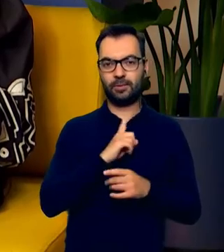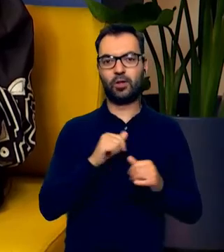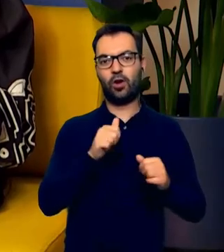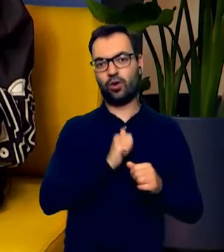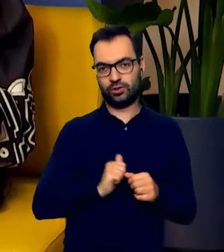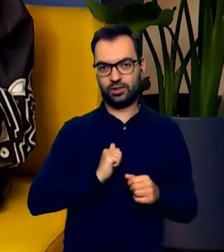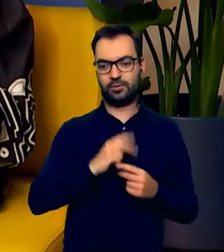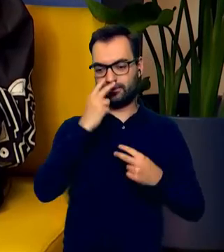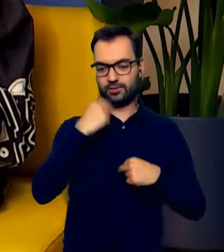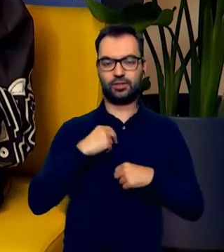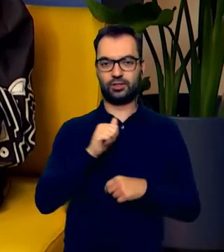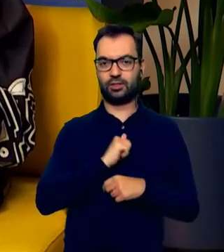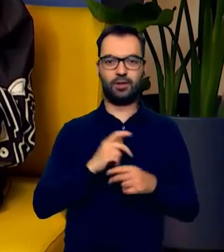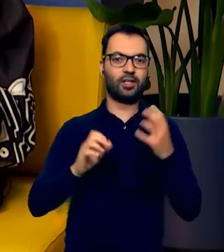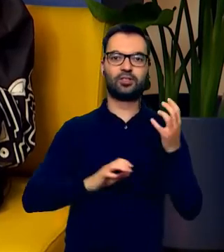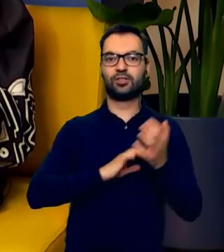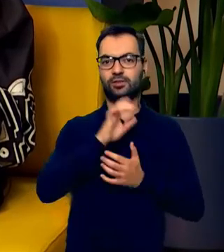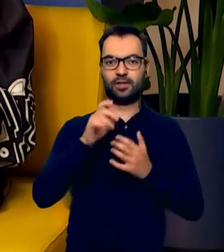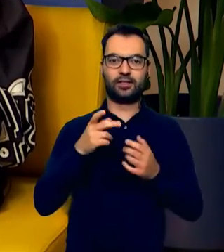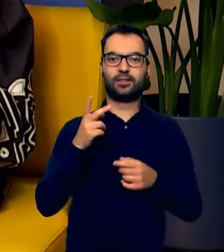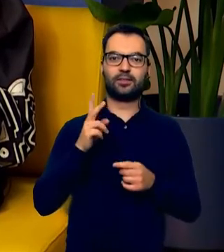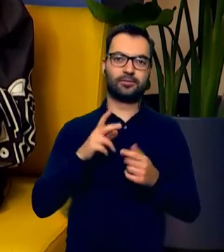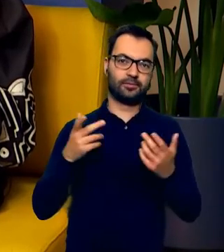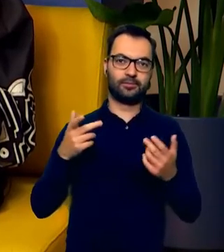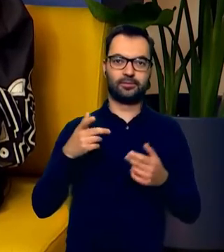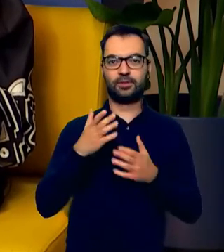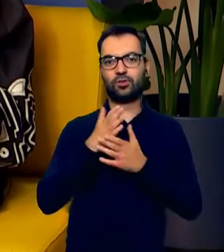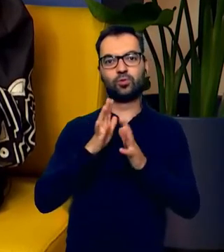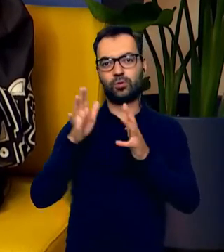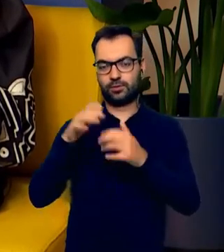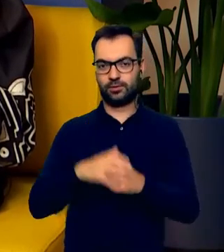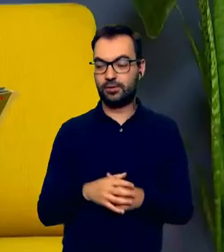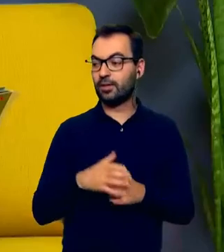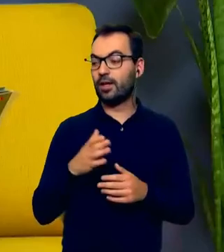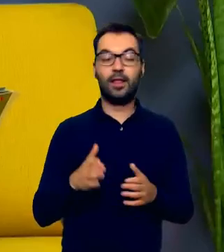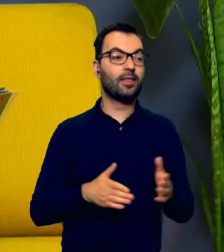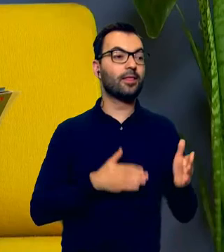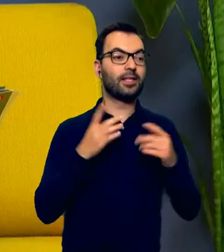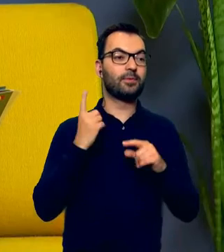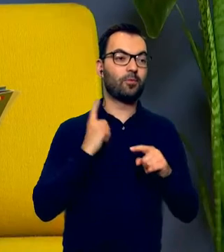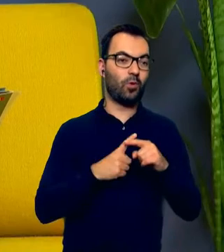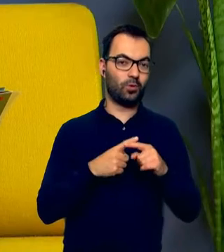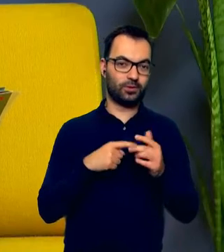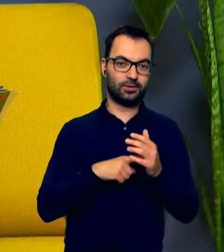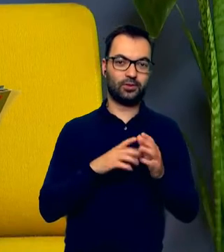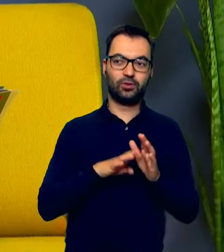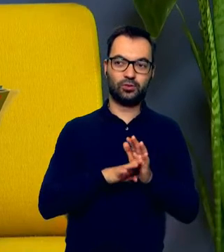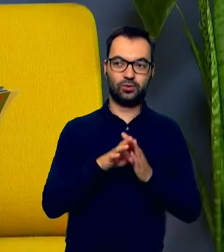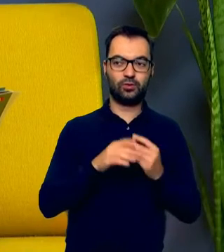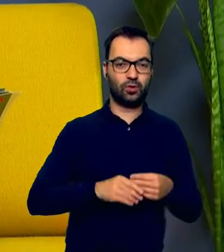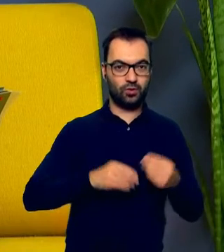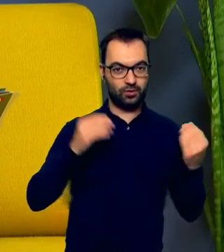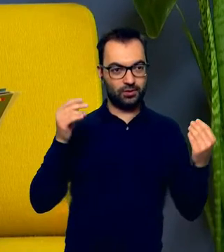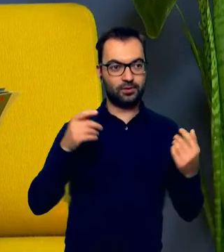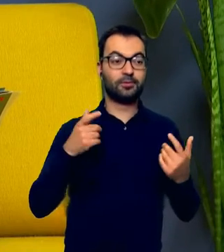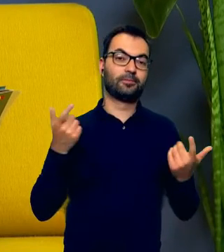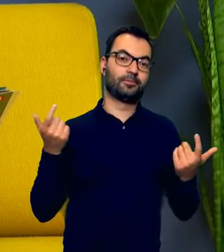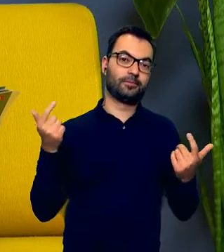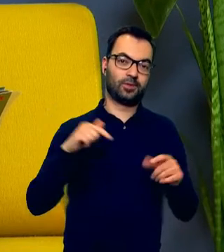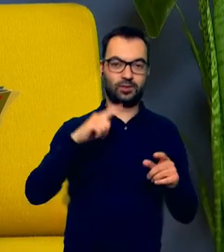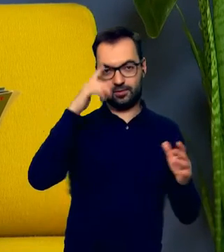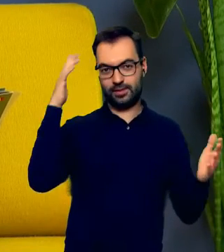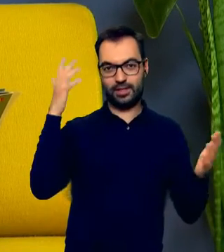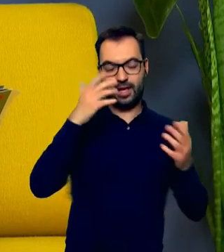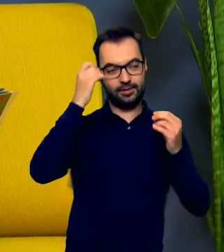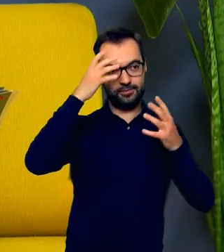żeby zobaczyć siebie, a nie świat, któremu się po prostu służy. Bo kolejnym plusem tego dojrzewania jest właśnie przychodzące nagle